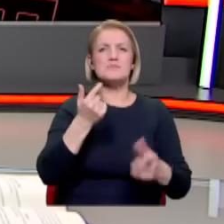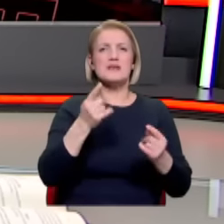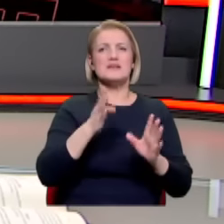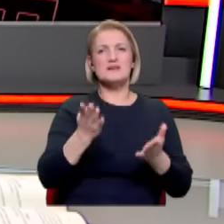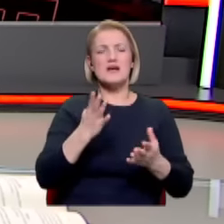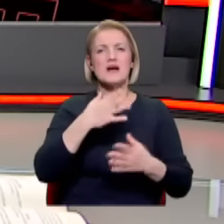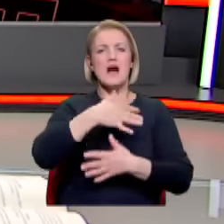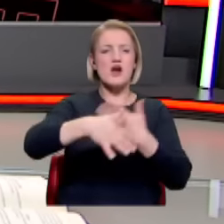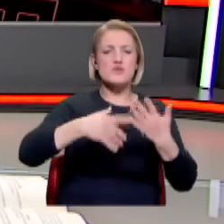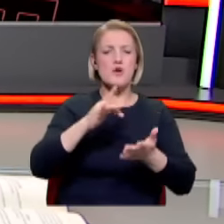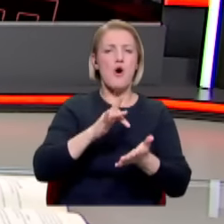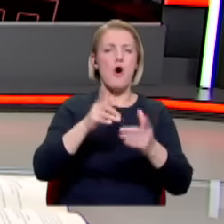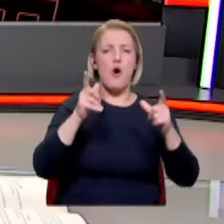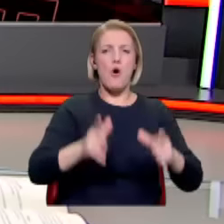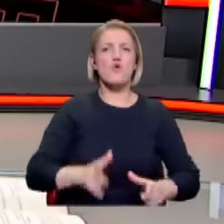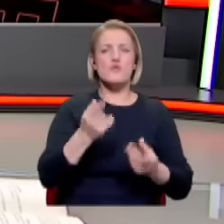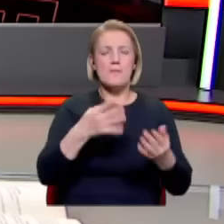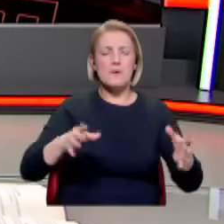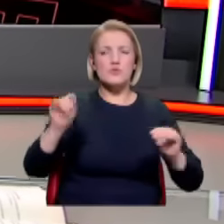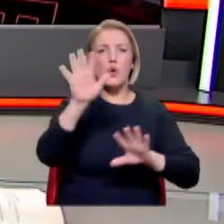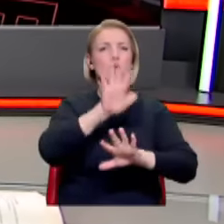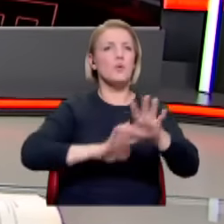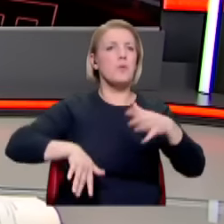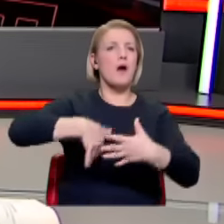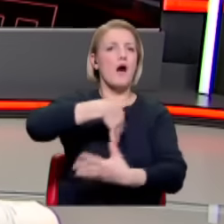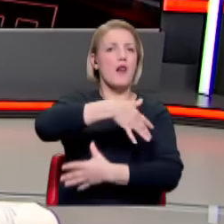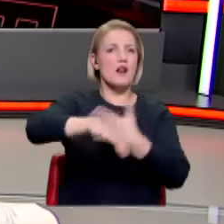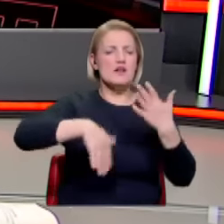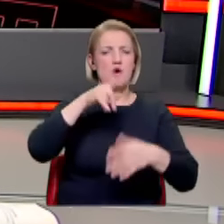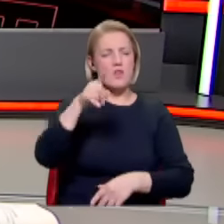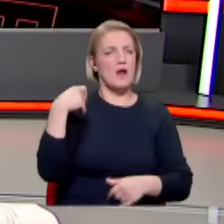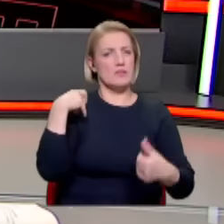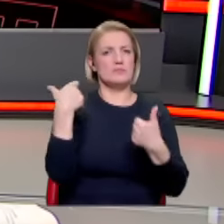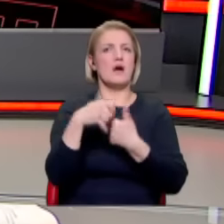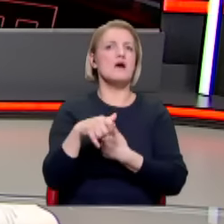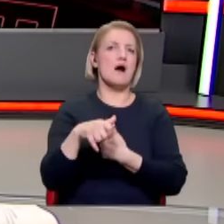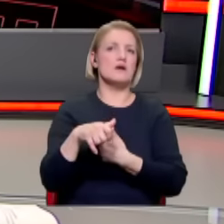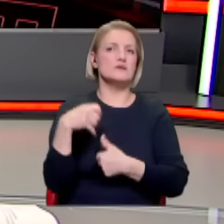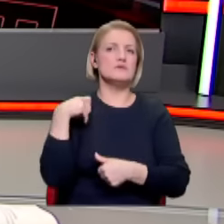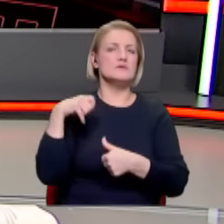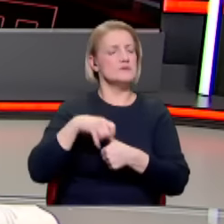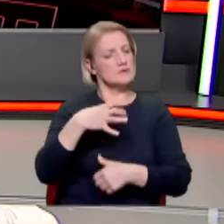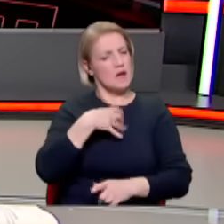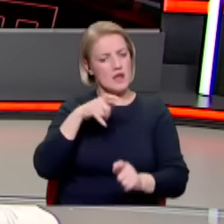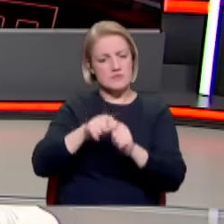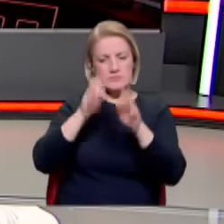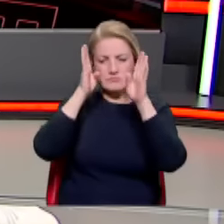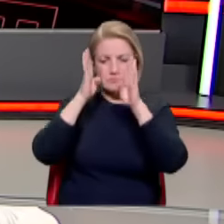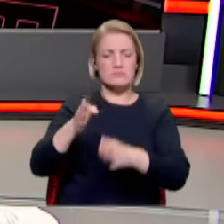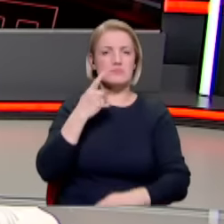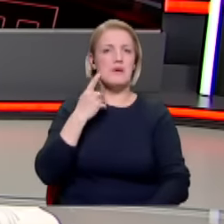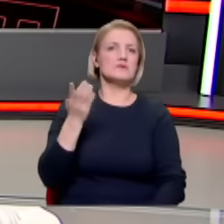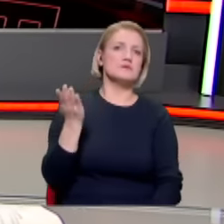gündeme, kaotik bir ortam oluşsun, toz duman içinde. Onlar yine kendi işine baksın, neyse